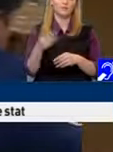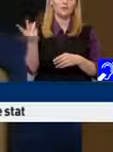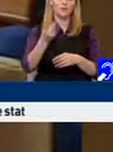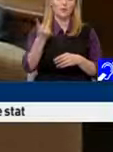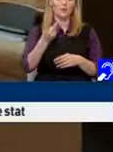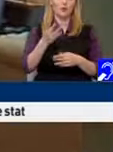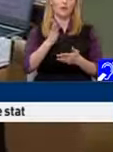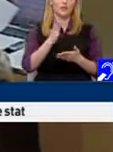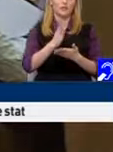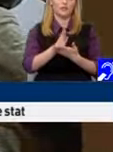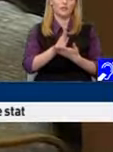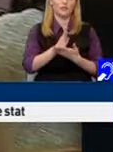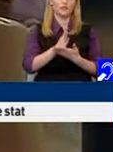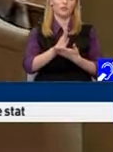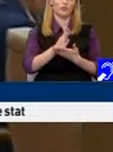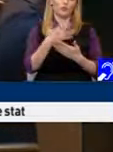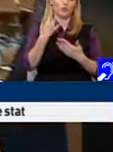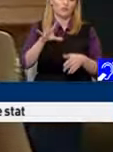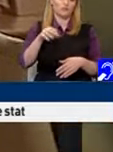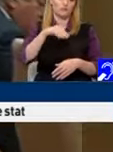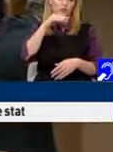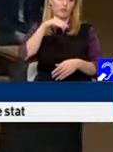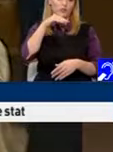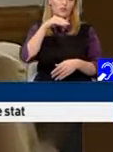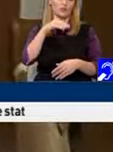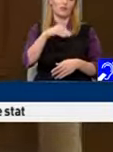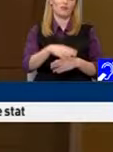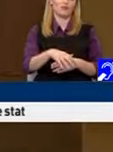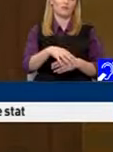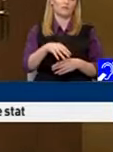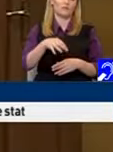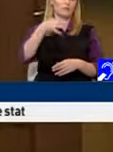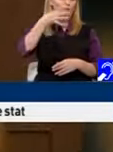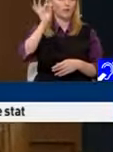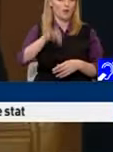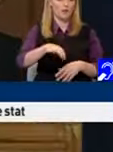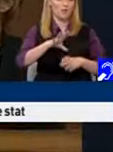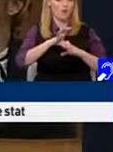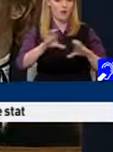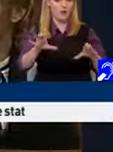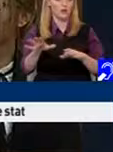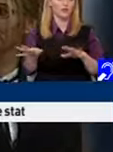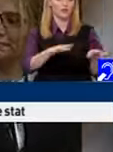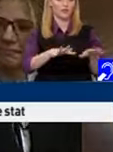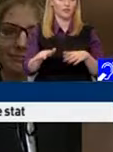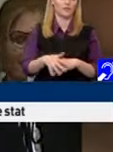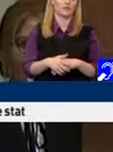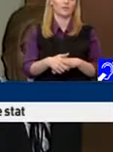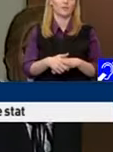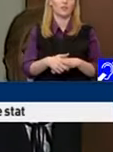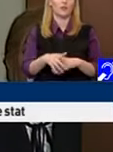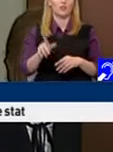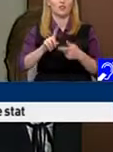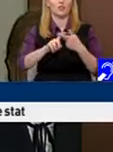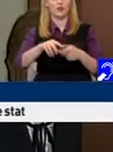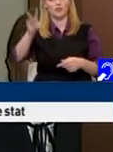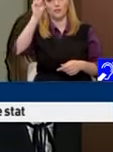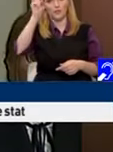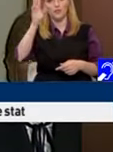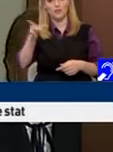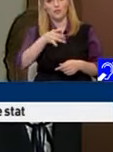sistemul diplomatic de peste 10 ani, au o experiență legată de activitate atât în cadrul ambasadelor